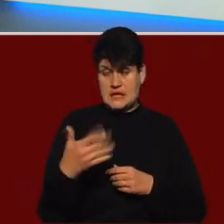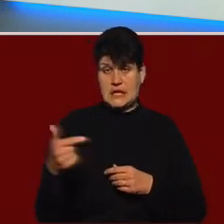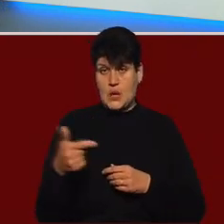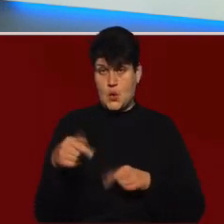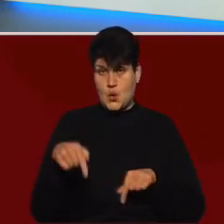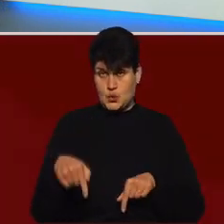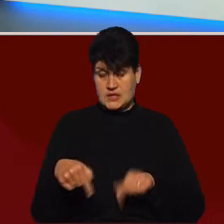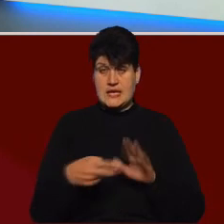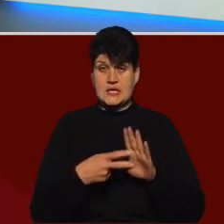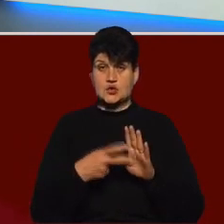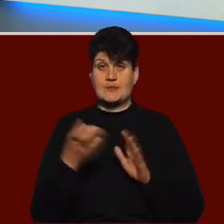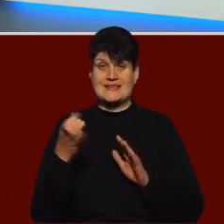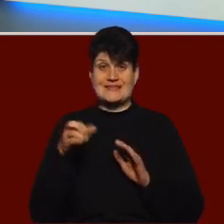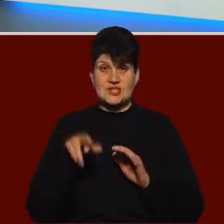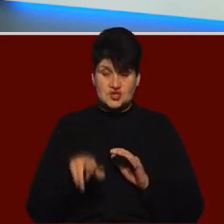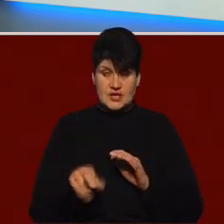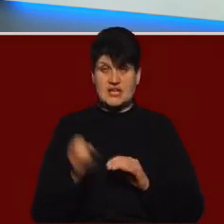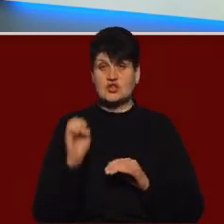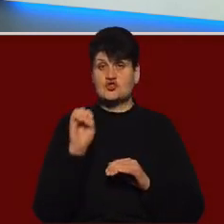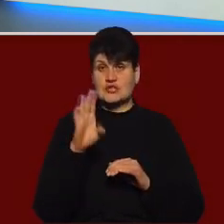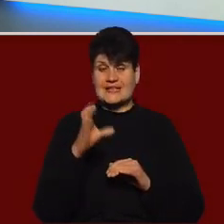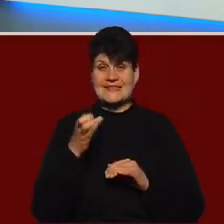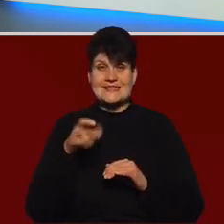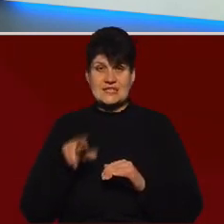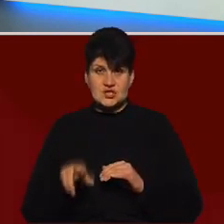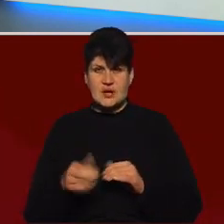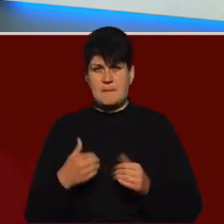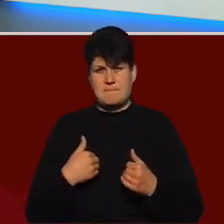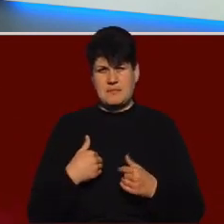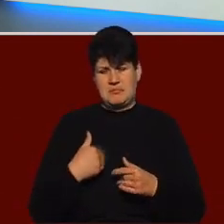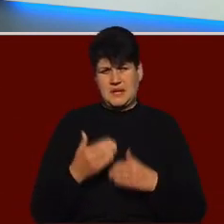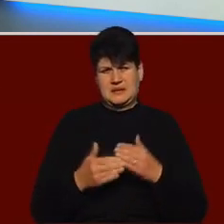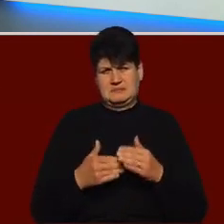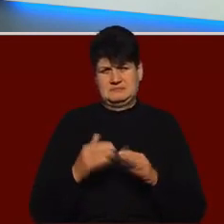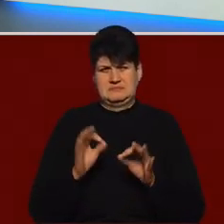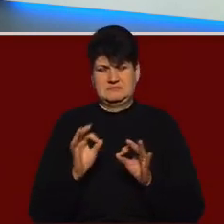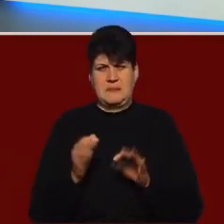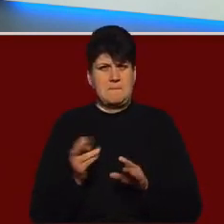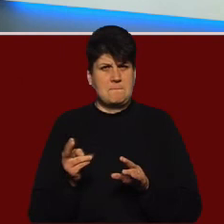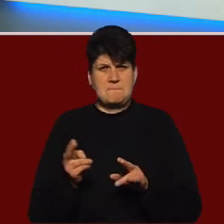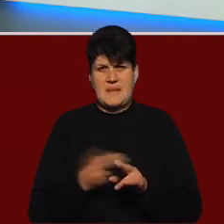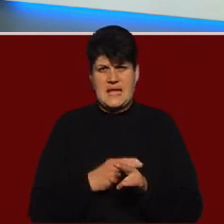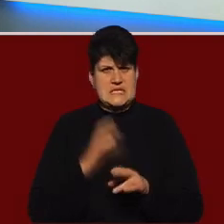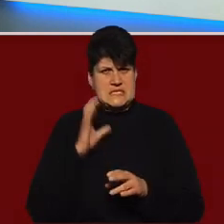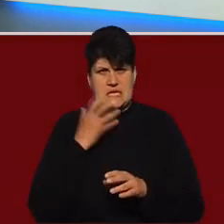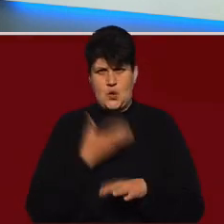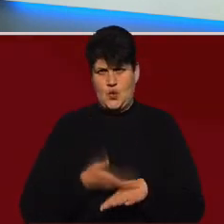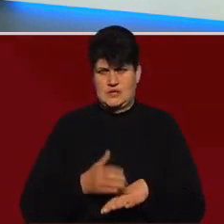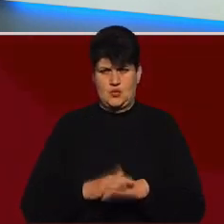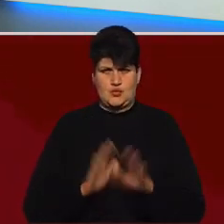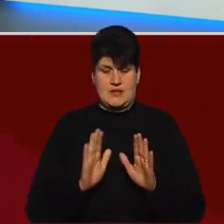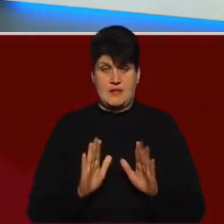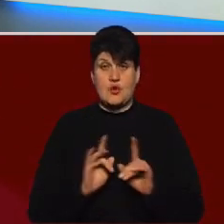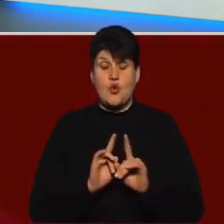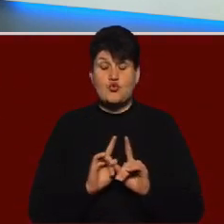7 січня, і 14 січня, ми пройдемо без серйозних ускладнень. Особливо, якщо